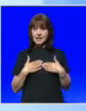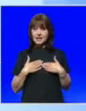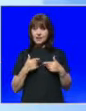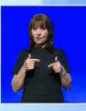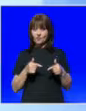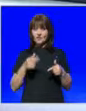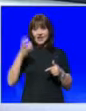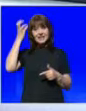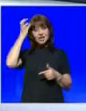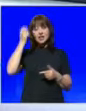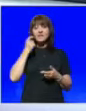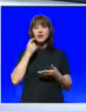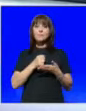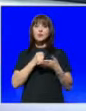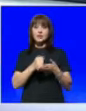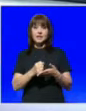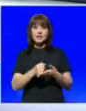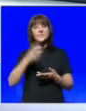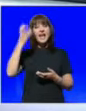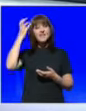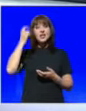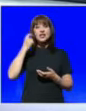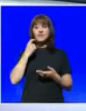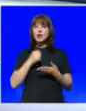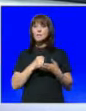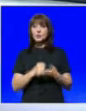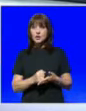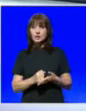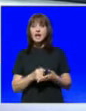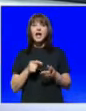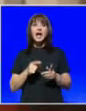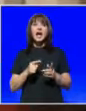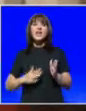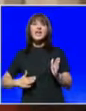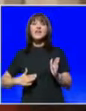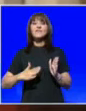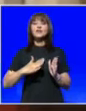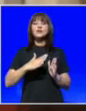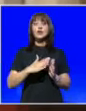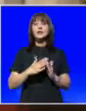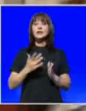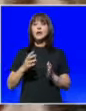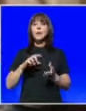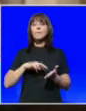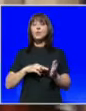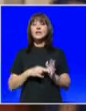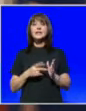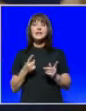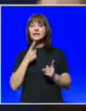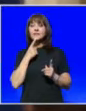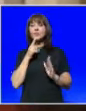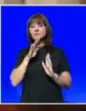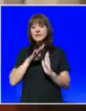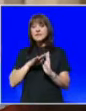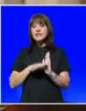бюджет? В държавния бюджет антиинфлационната политика се изразява в свиване на